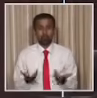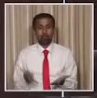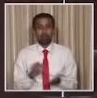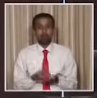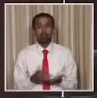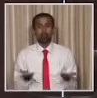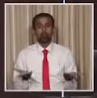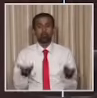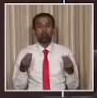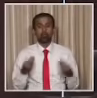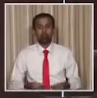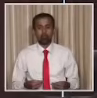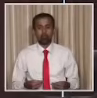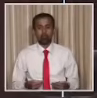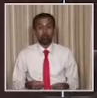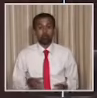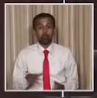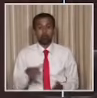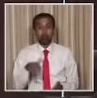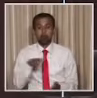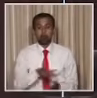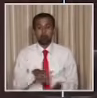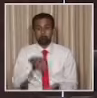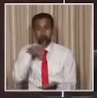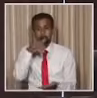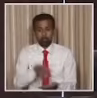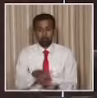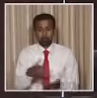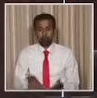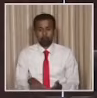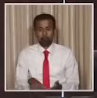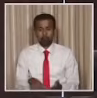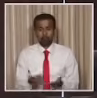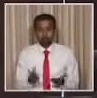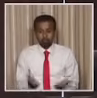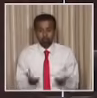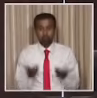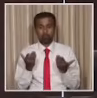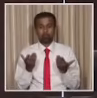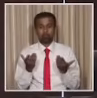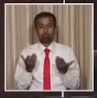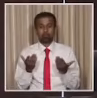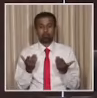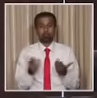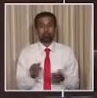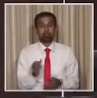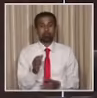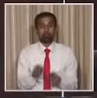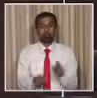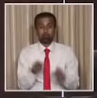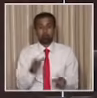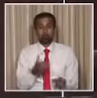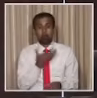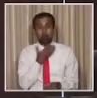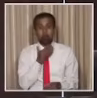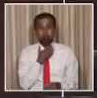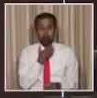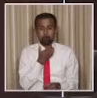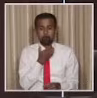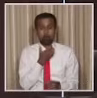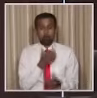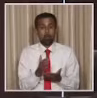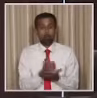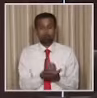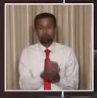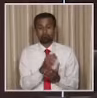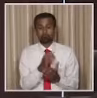deh beten deh ni. Palam itu walatam beti cekai, kohomari husmara kan udah ni ni sini. Eka metuma janat tau ke belam memberi kala, siriman setek